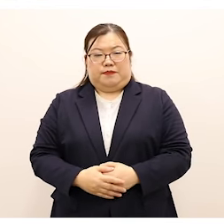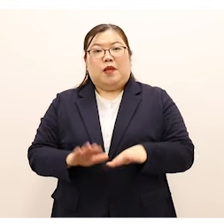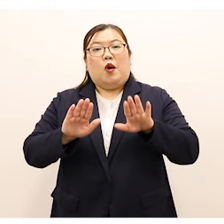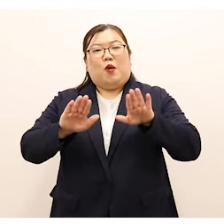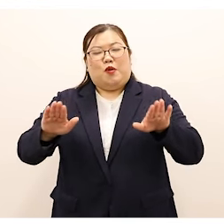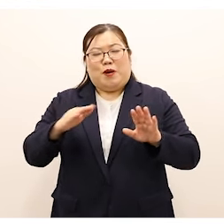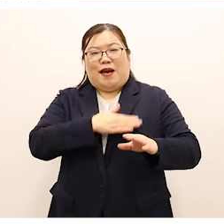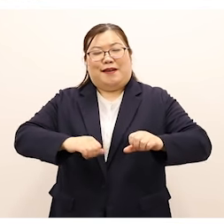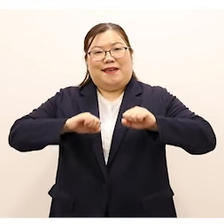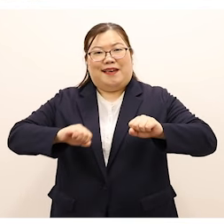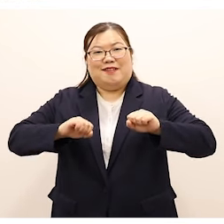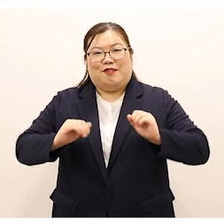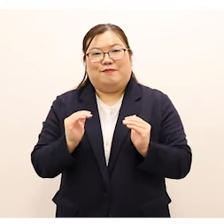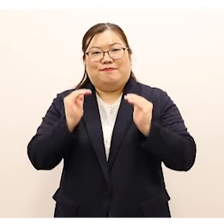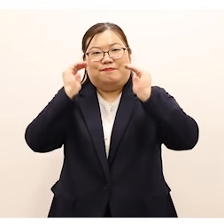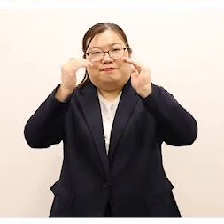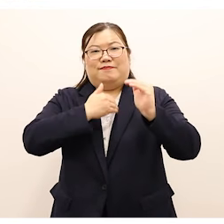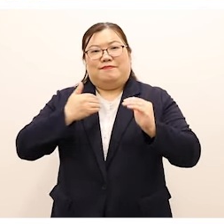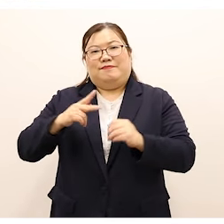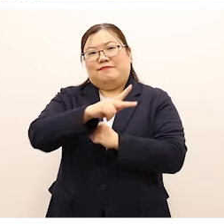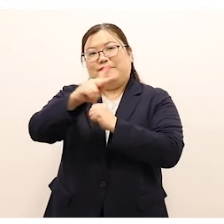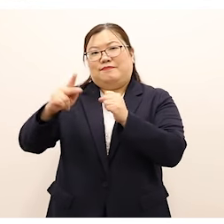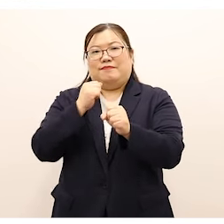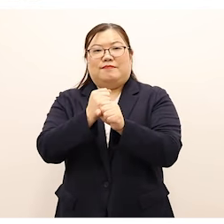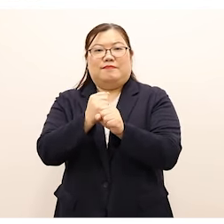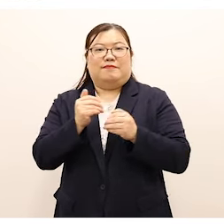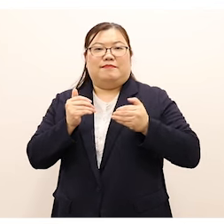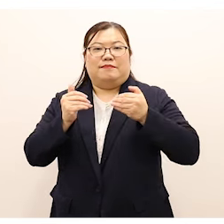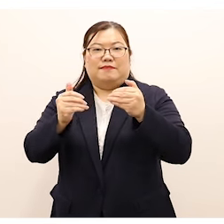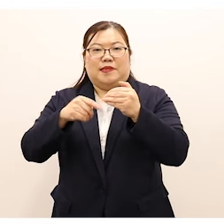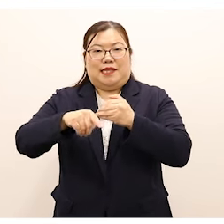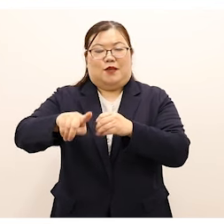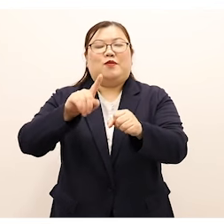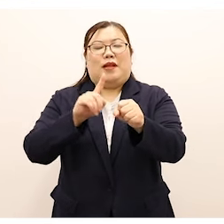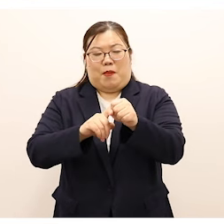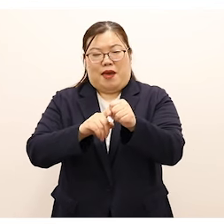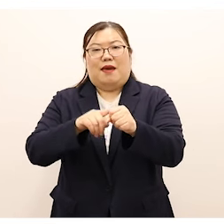全に成長できる環境づくりの推進に向け、今後も